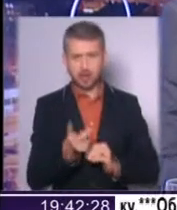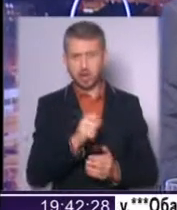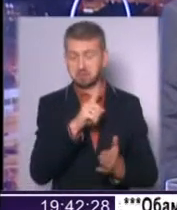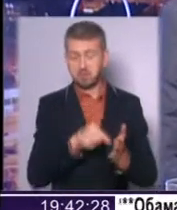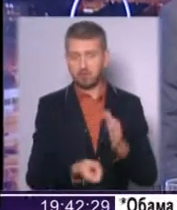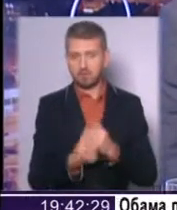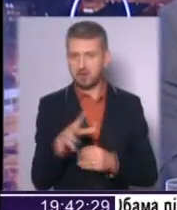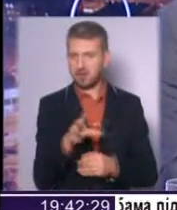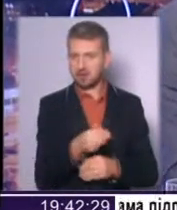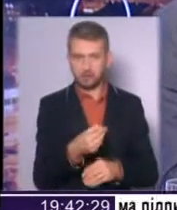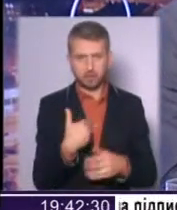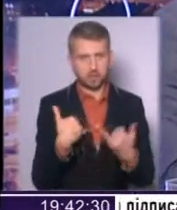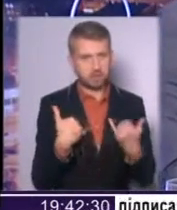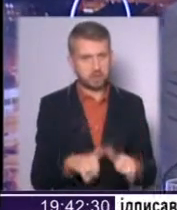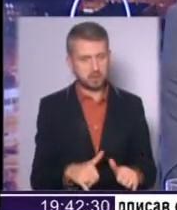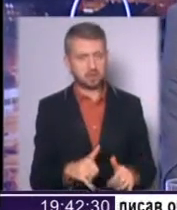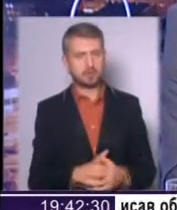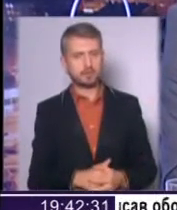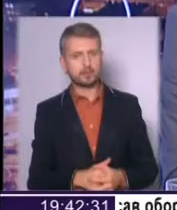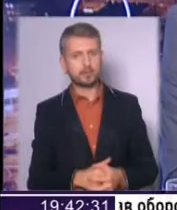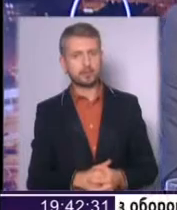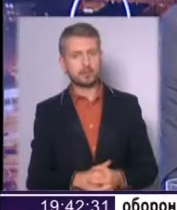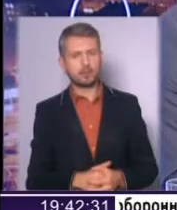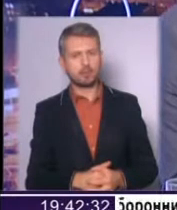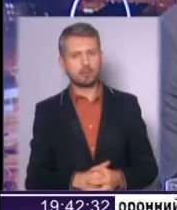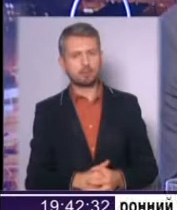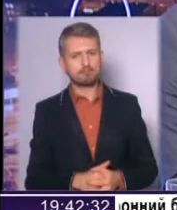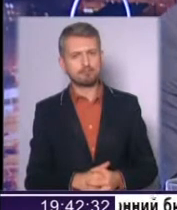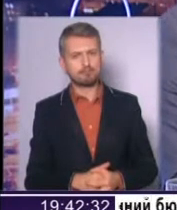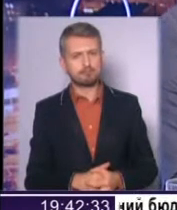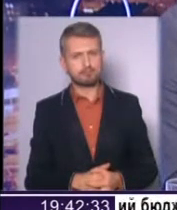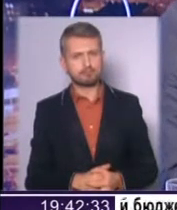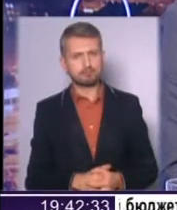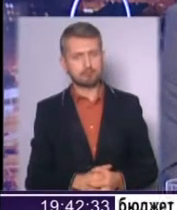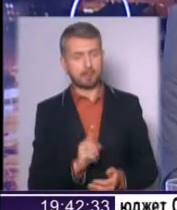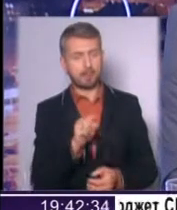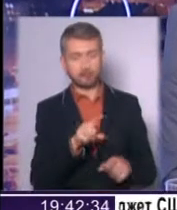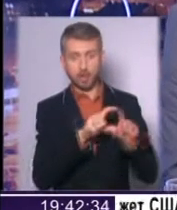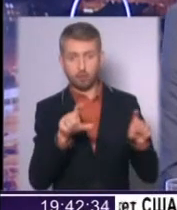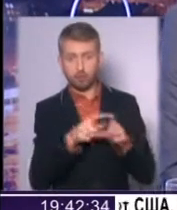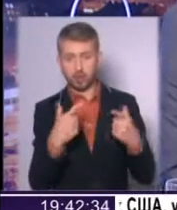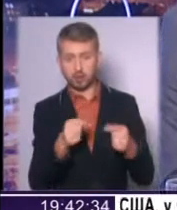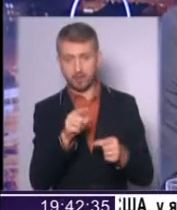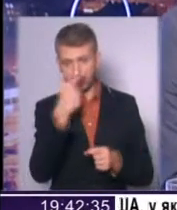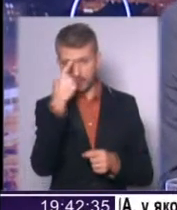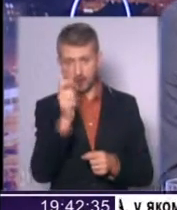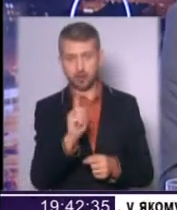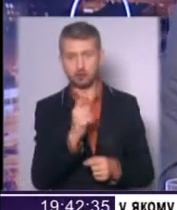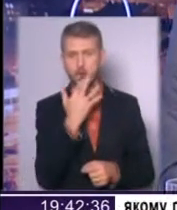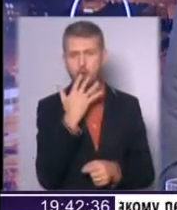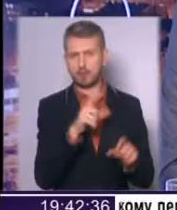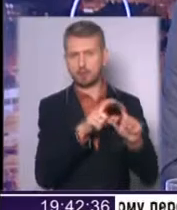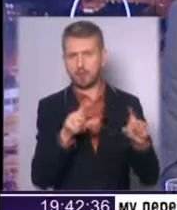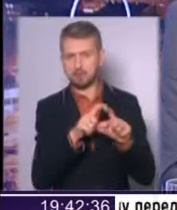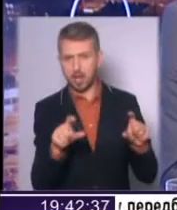в принципі, для нашої економіки. Це раз. Другий момент. Я хочу сказати, що чому так категорично